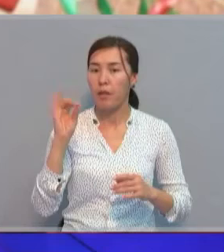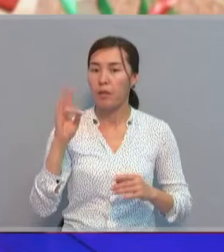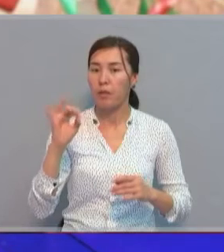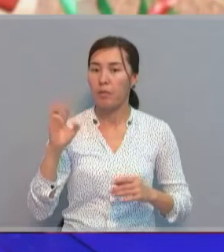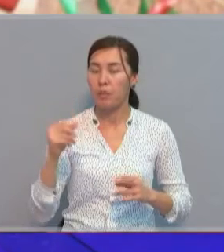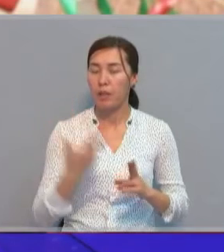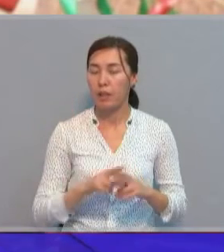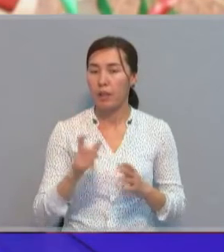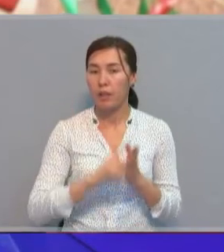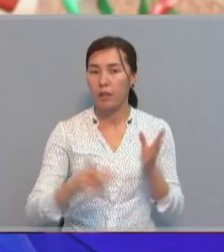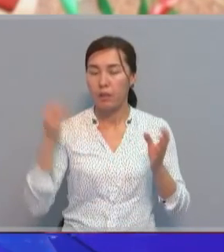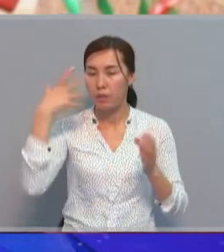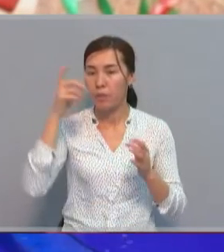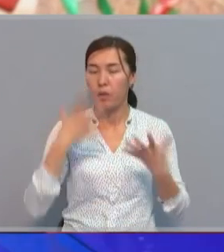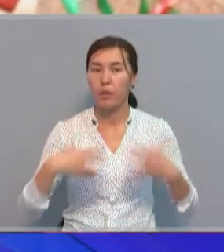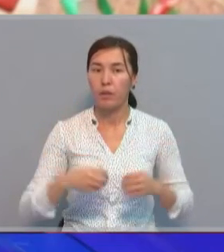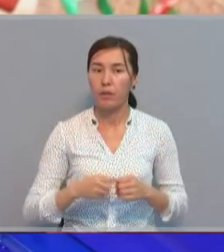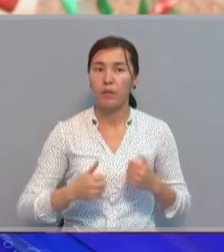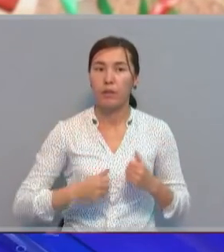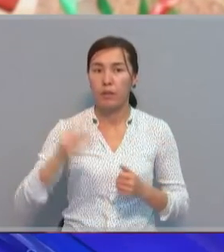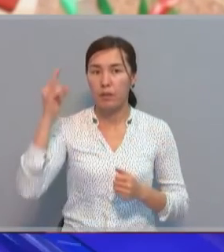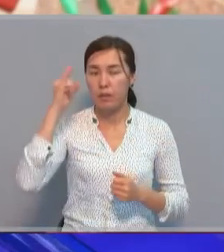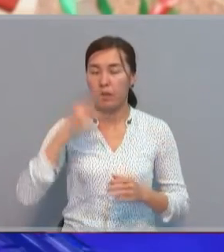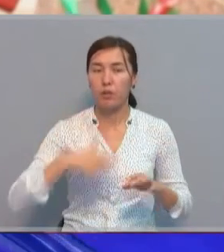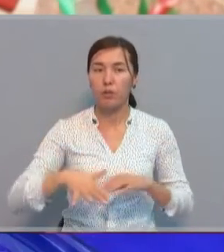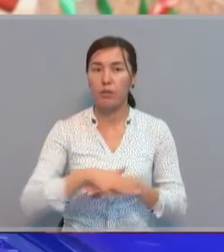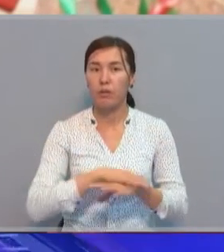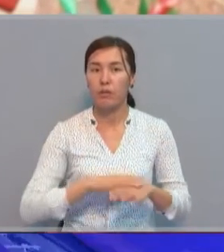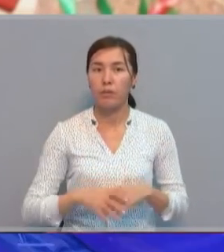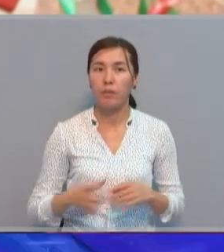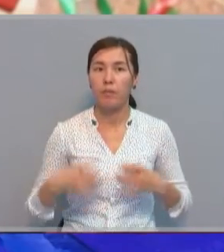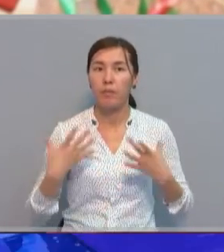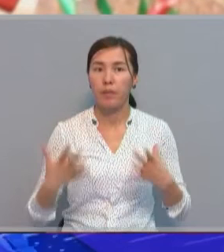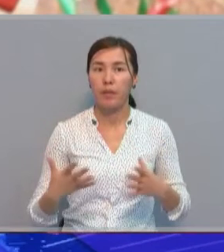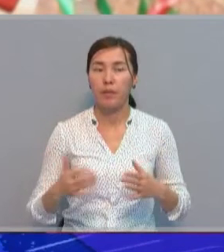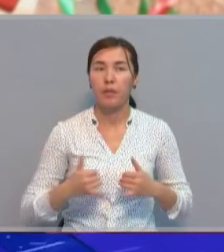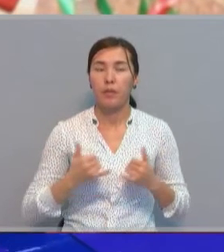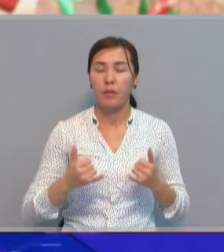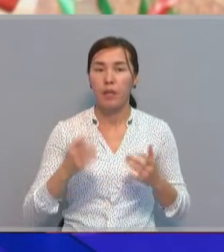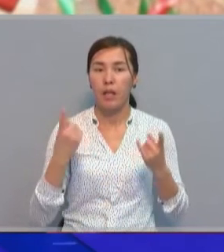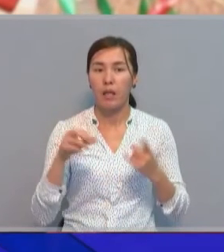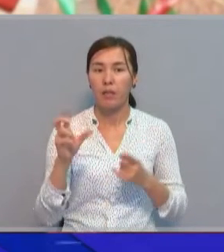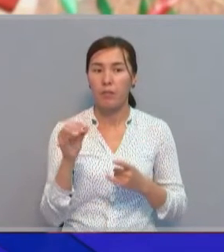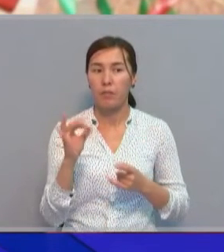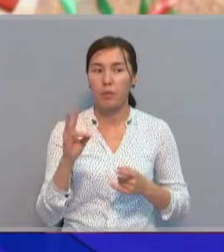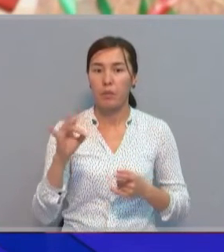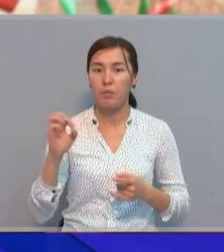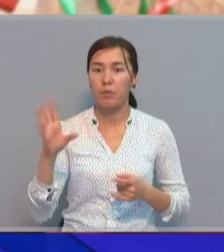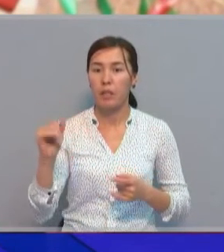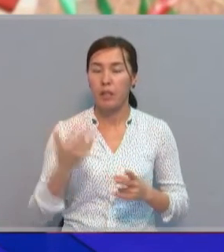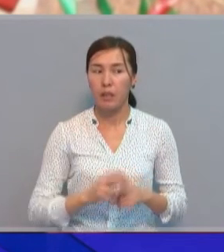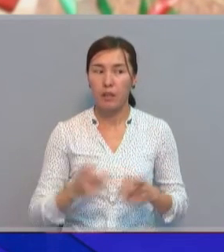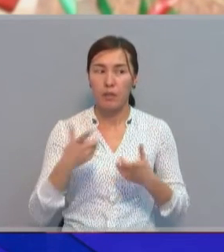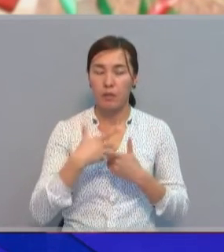Кунанбаева, поэта, мудрого, ставшего общей гордостью казахского народа. Это мероприятие – дань уважения памяти великому Абаю Кунанбаеву